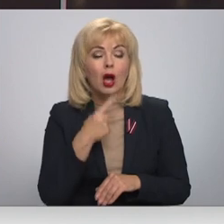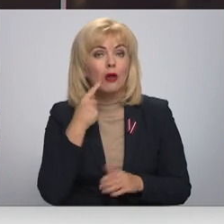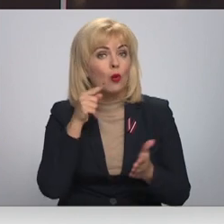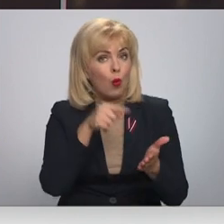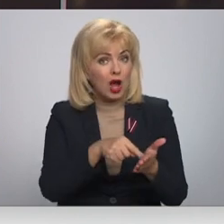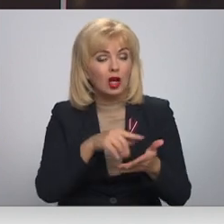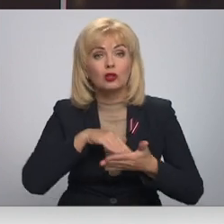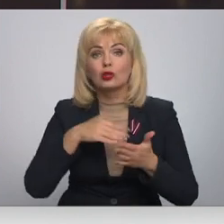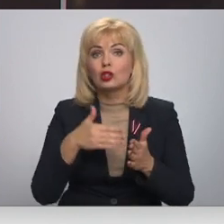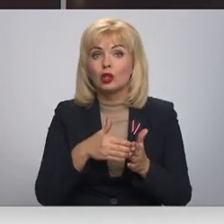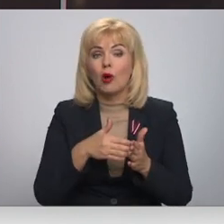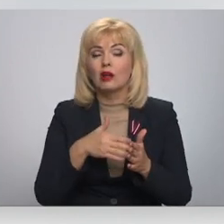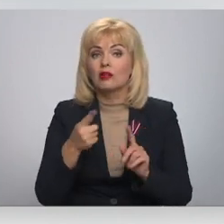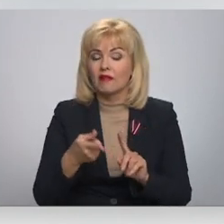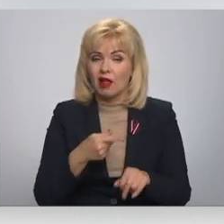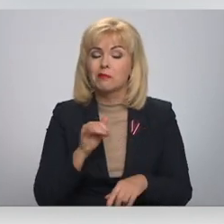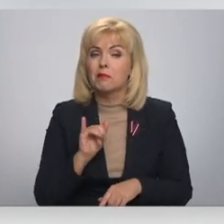uz situācijas pasliktināšanos.